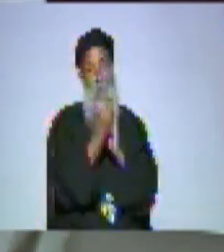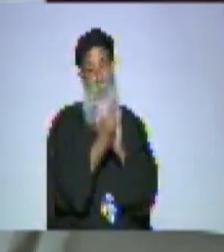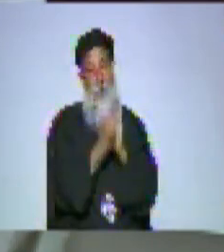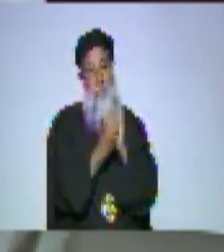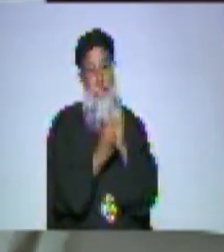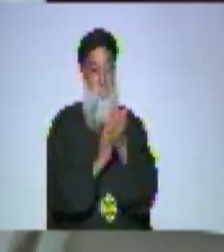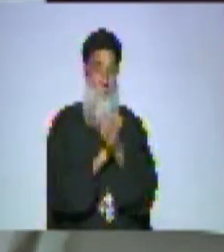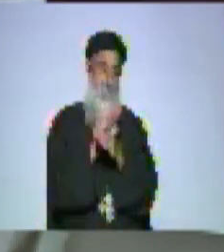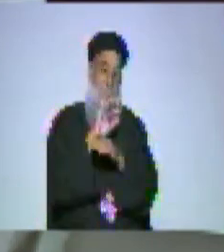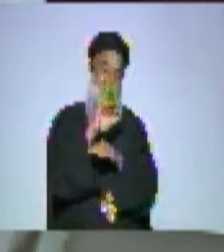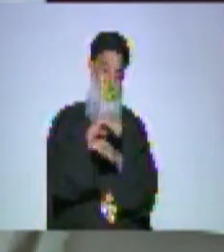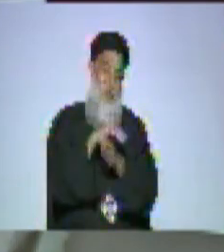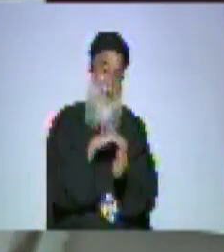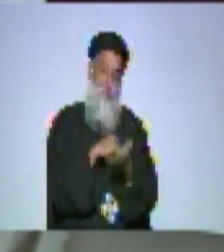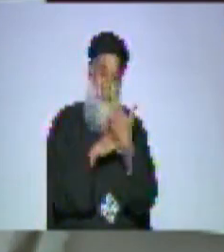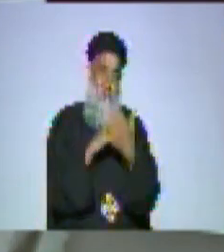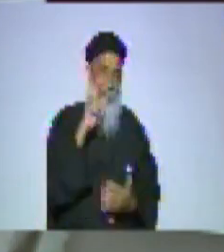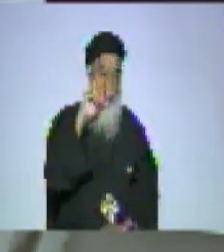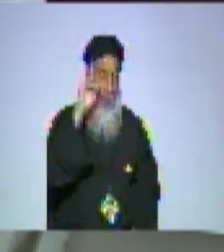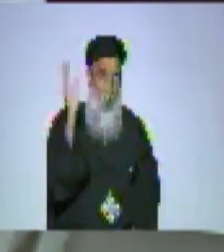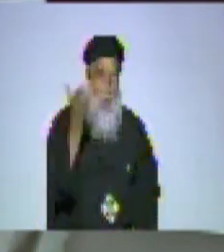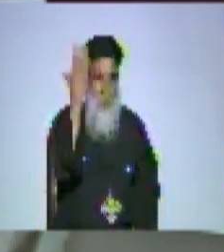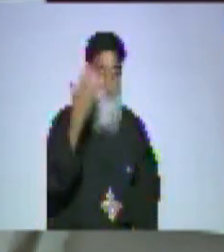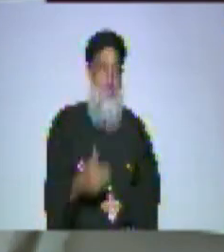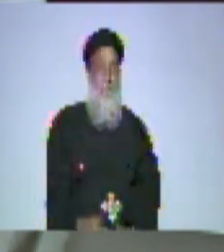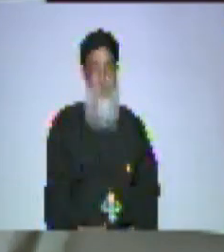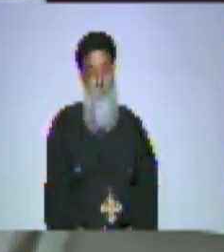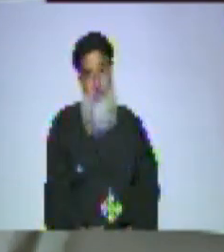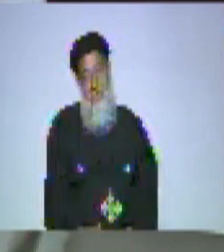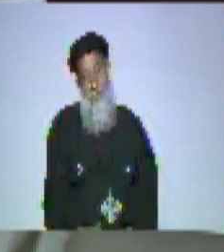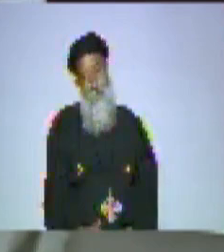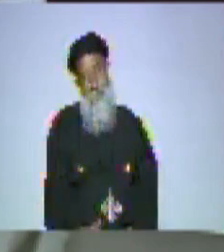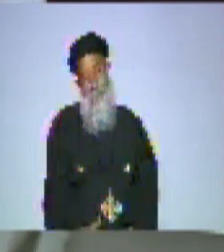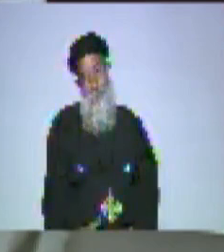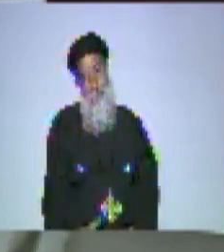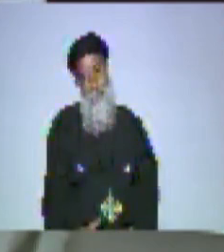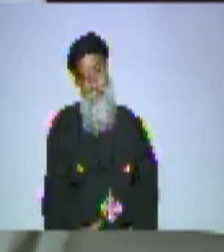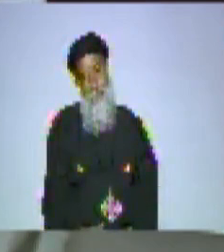التجاثر او الجساره